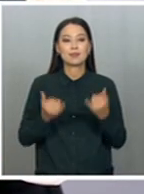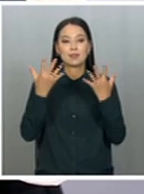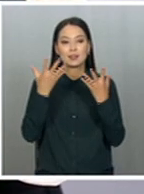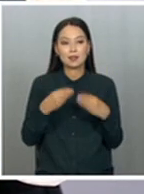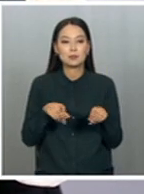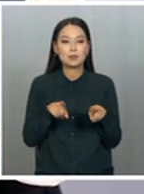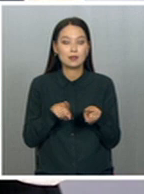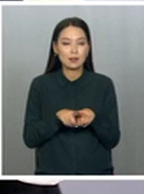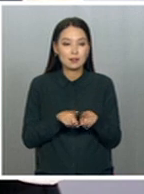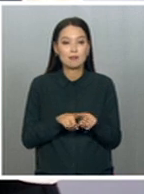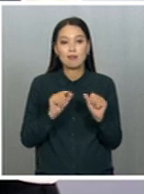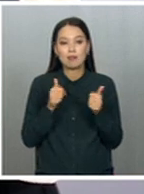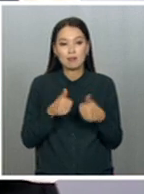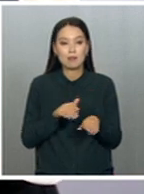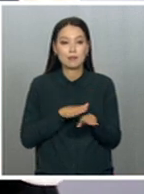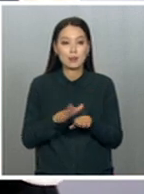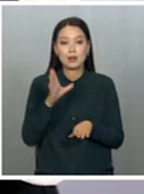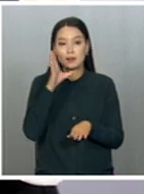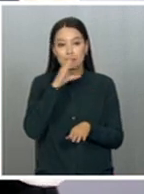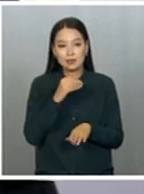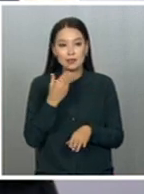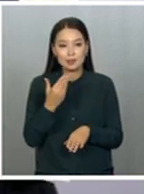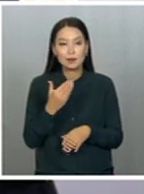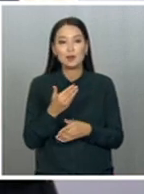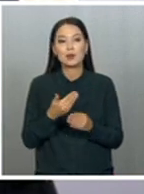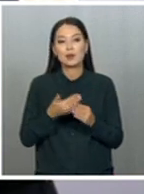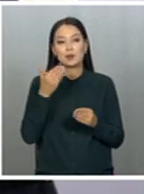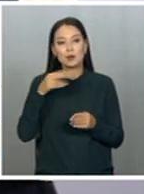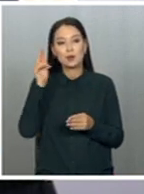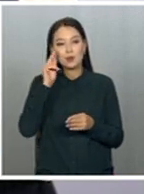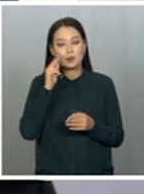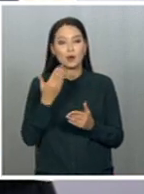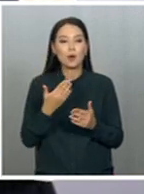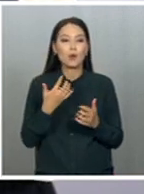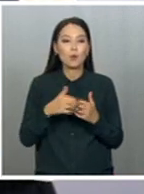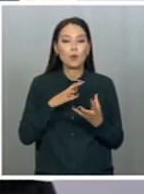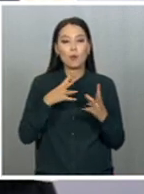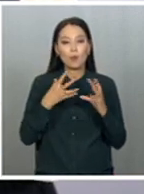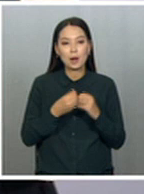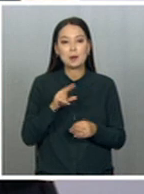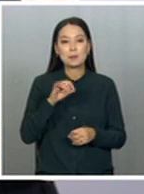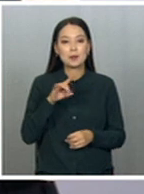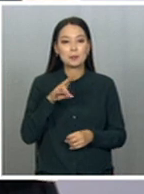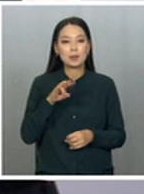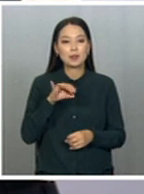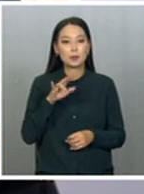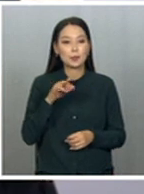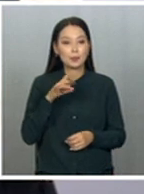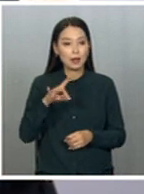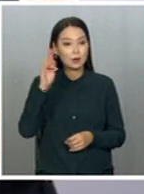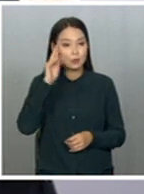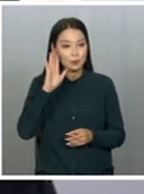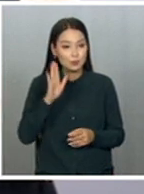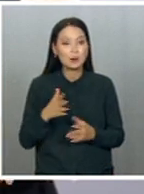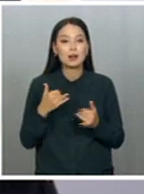тәсіл арқылы анықтайды. 8-ші сыныпта түзуді орта перпендикуляр арқылы үйрендік. Енді